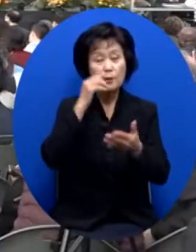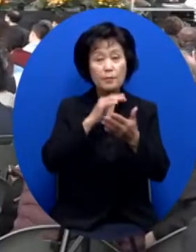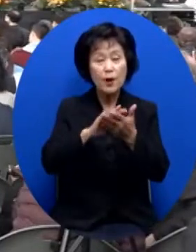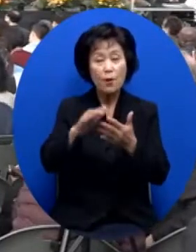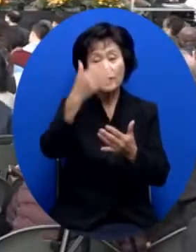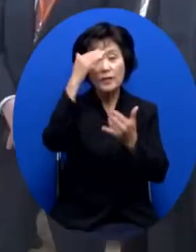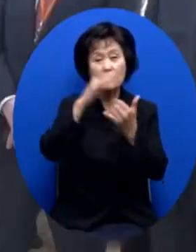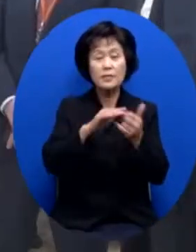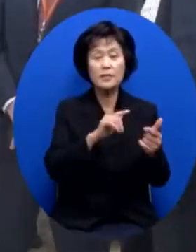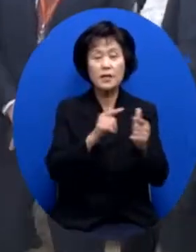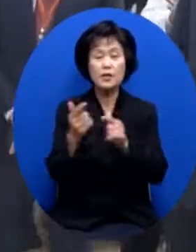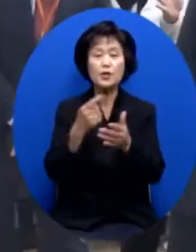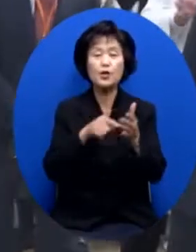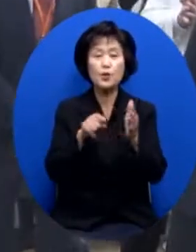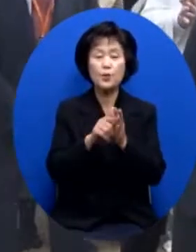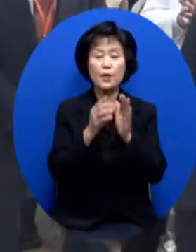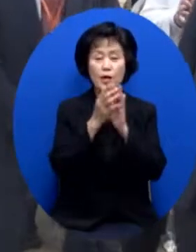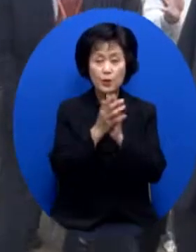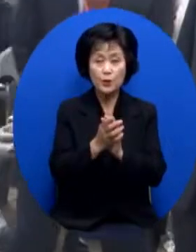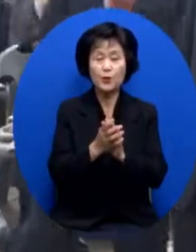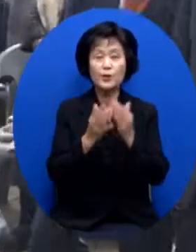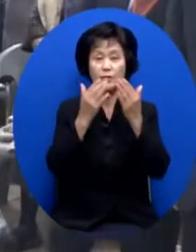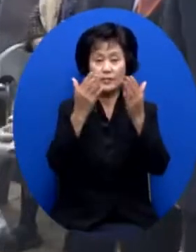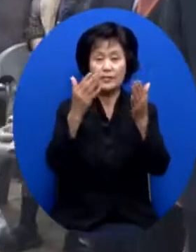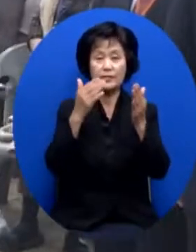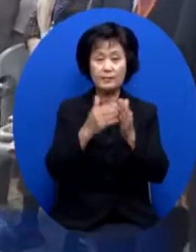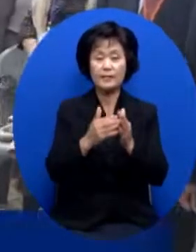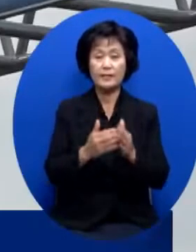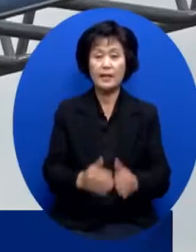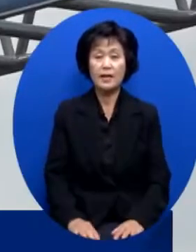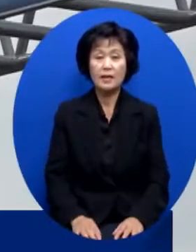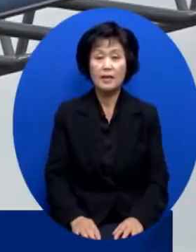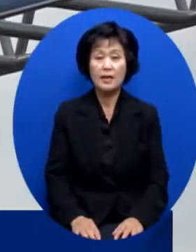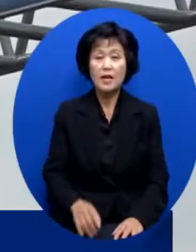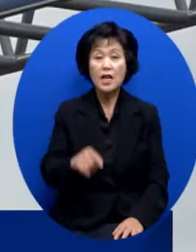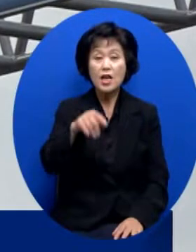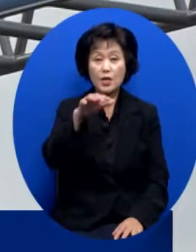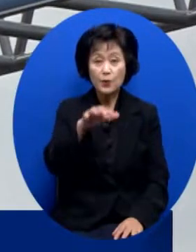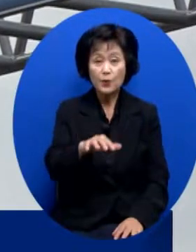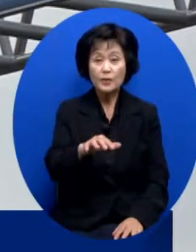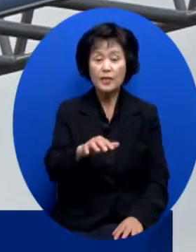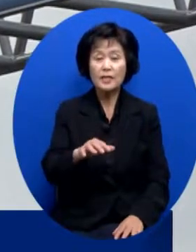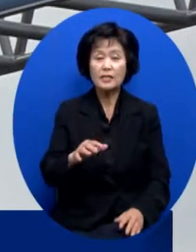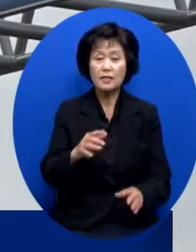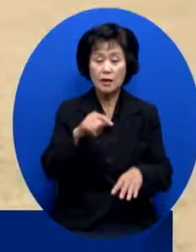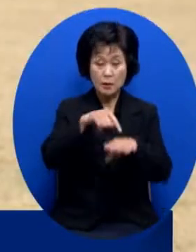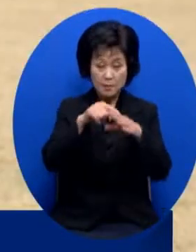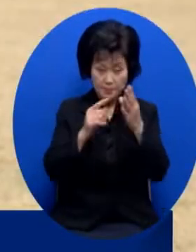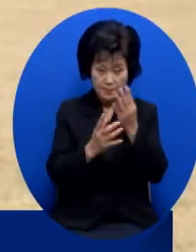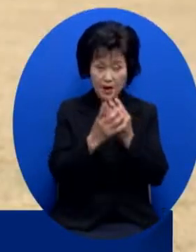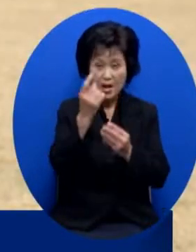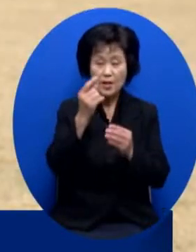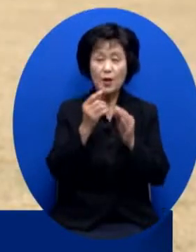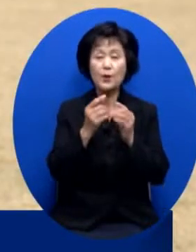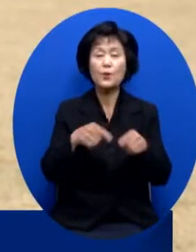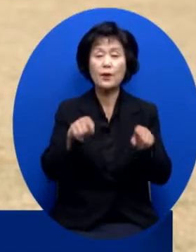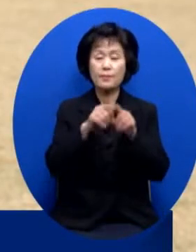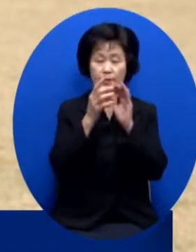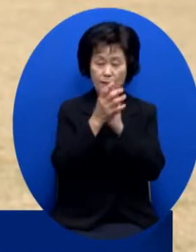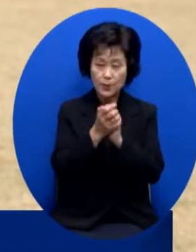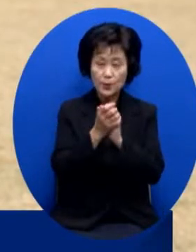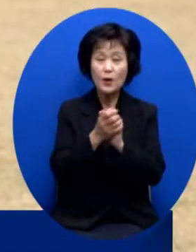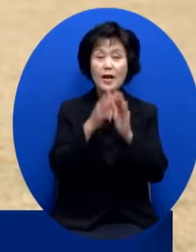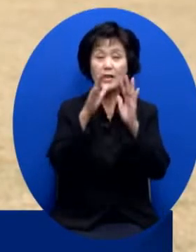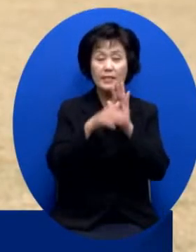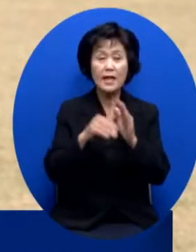기도하려는 2만 성도가 모였습니다. 임지 평화의 놀이공원에서 우리가 한마음으로 같이 기도한다면 하늘문이